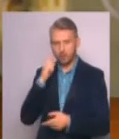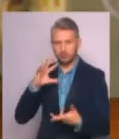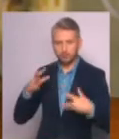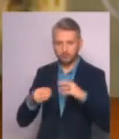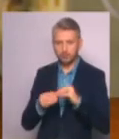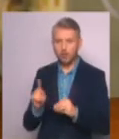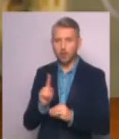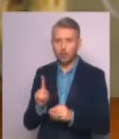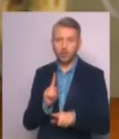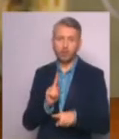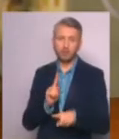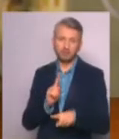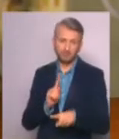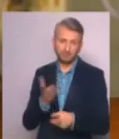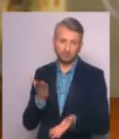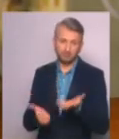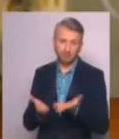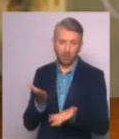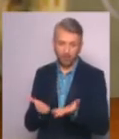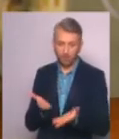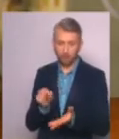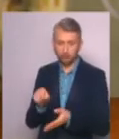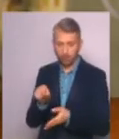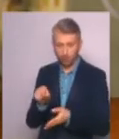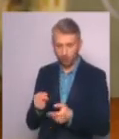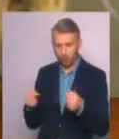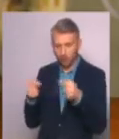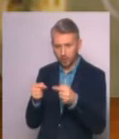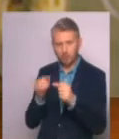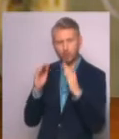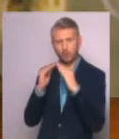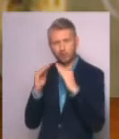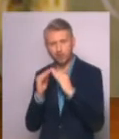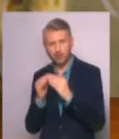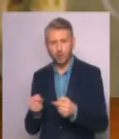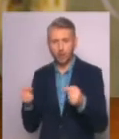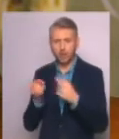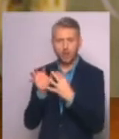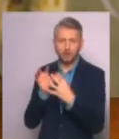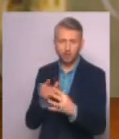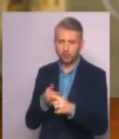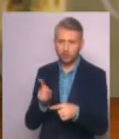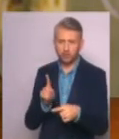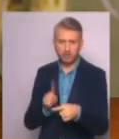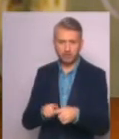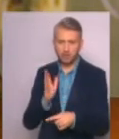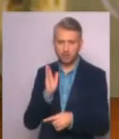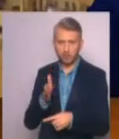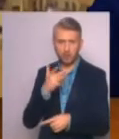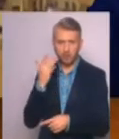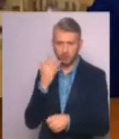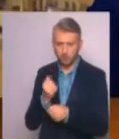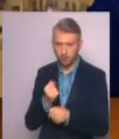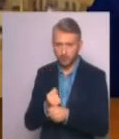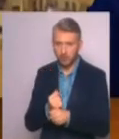що, скоріш за все, саме локально, з приводу конкретного будинку або конкретного автобусу, це буде легше